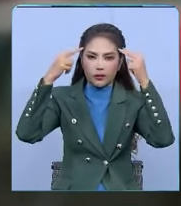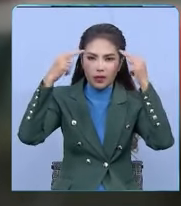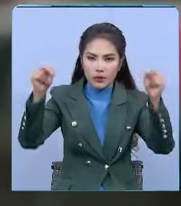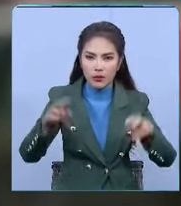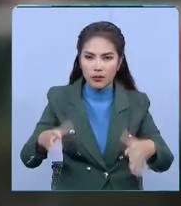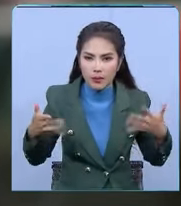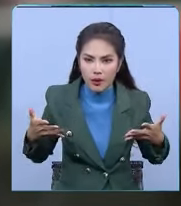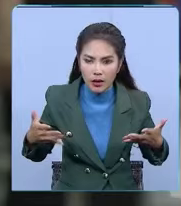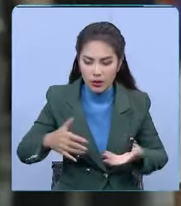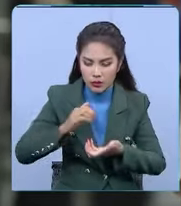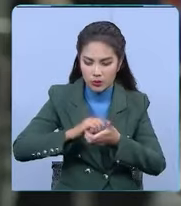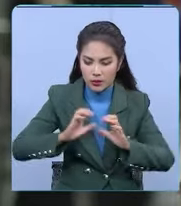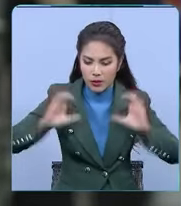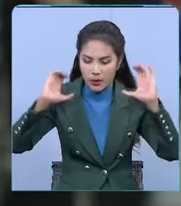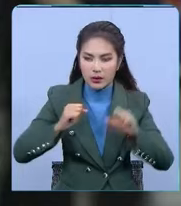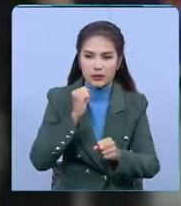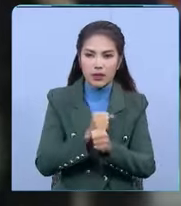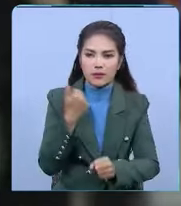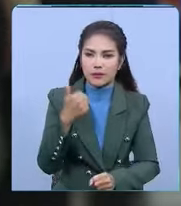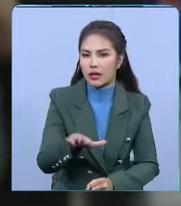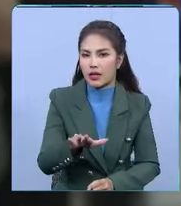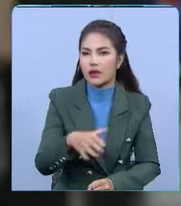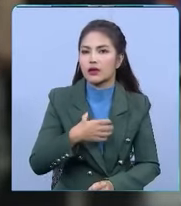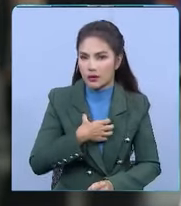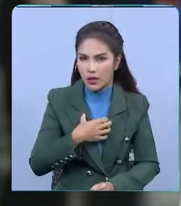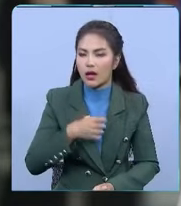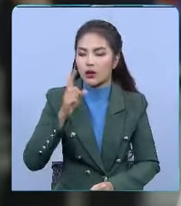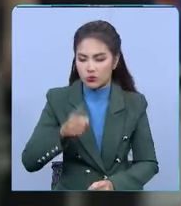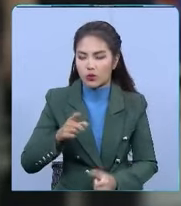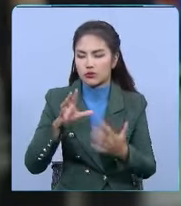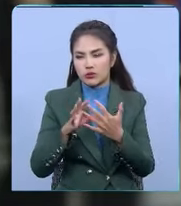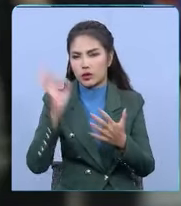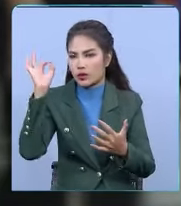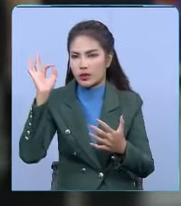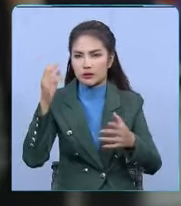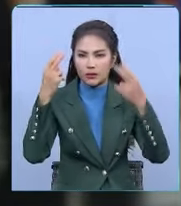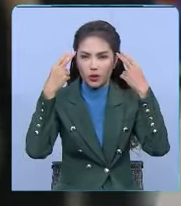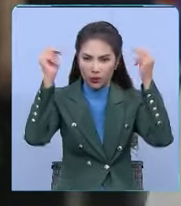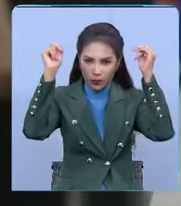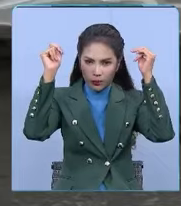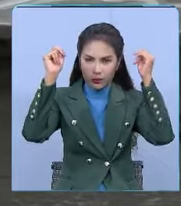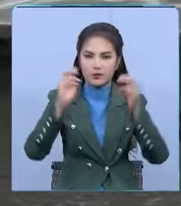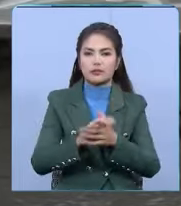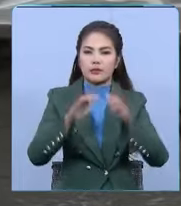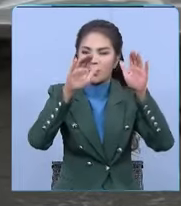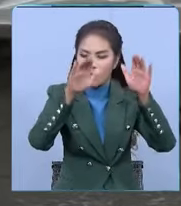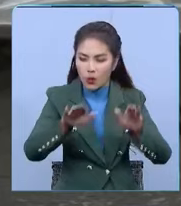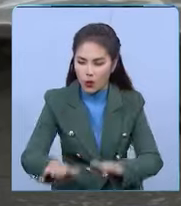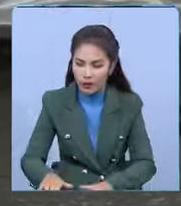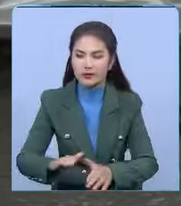รัฐบาลก็ไม่สามารถจะทำ ถ้าอยากได้นโยบายนี้ต้องเลือกพลังประชารัฐให้ลุงป้อมเป็นนายก ครับ ได้การลดเหล่านี้ทันที ได้ล